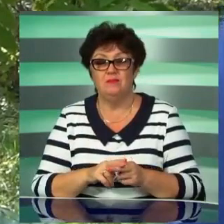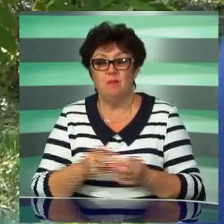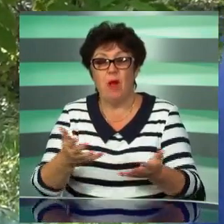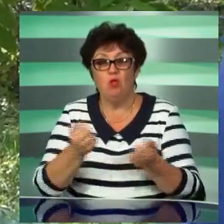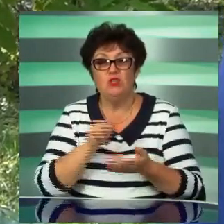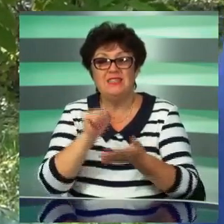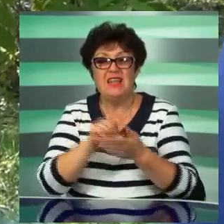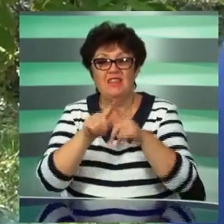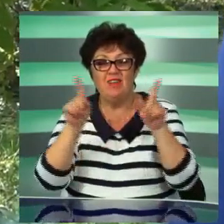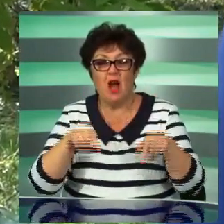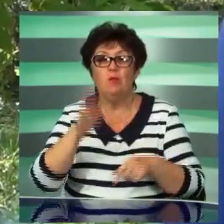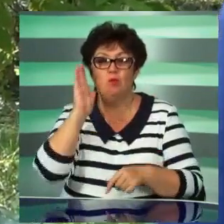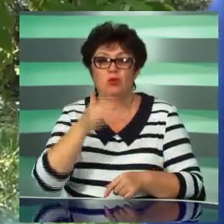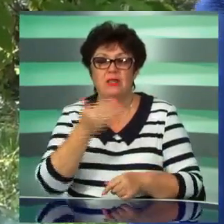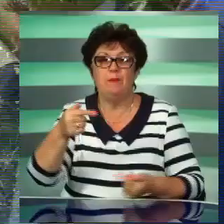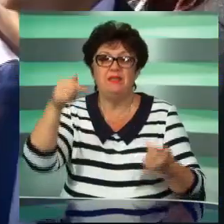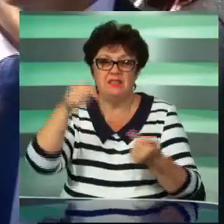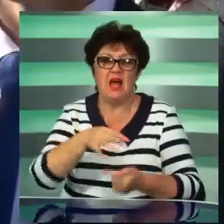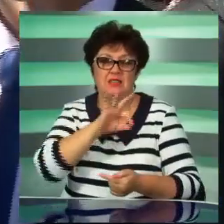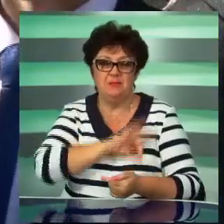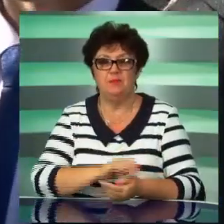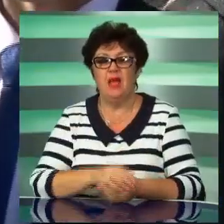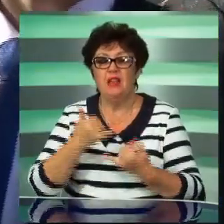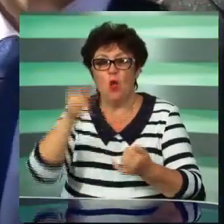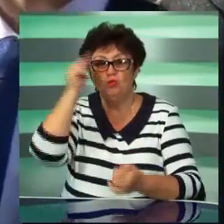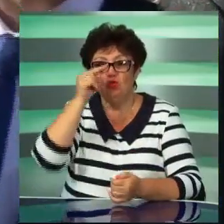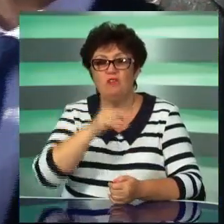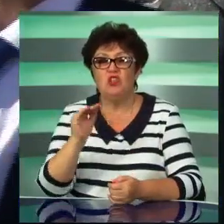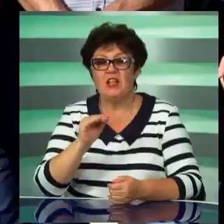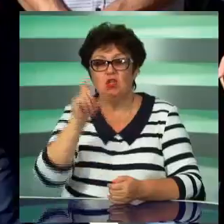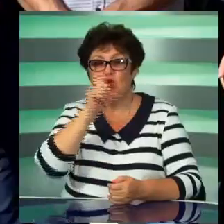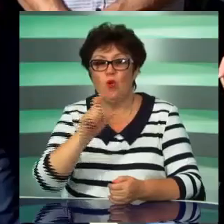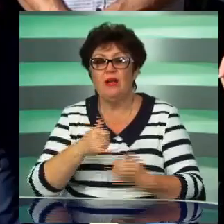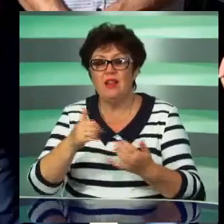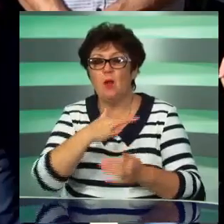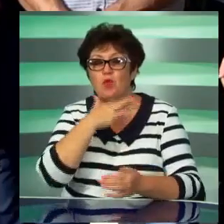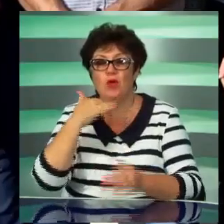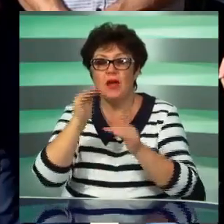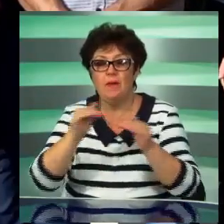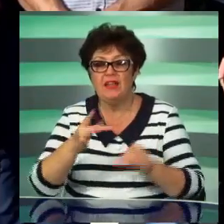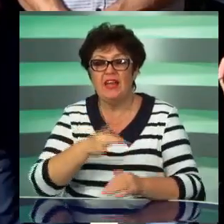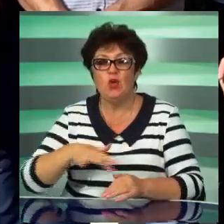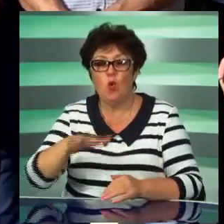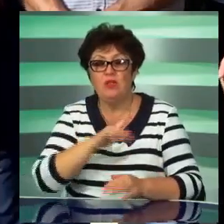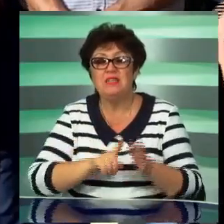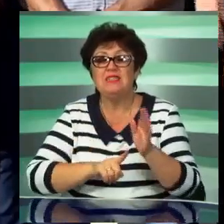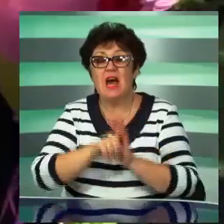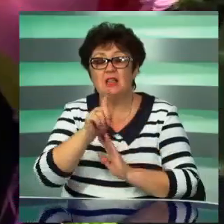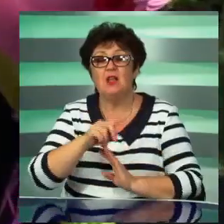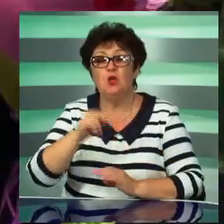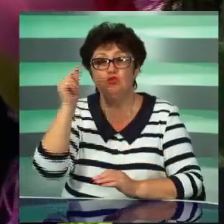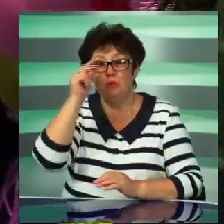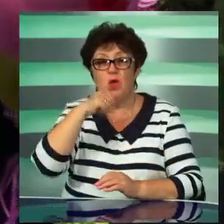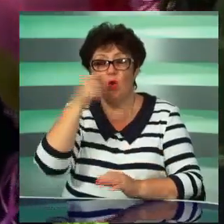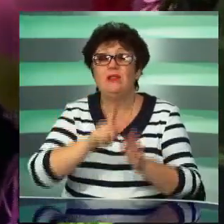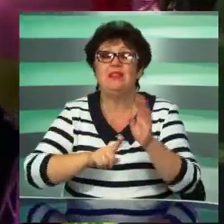получен сертификат, будет им очень кстати. Для учеников Жирятинской школы, как и для многих ребят региона, старт в новый учебный год